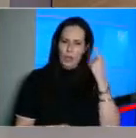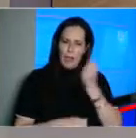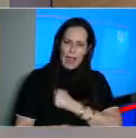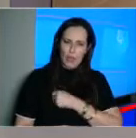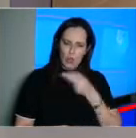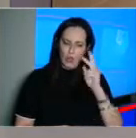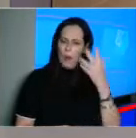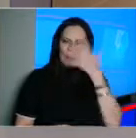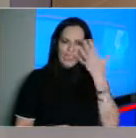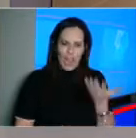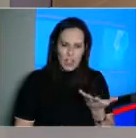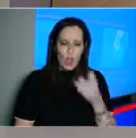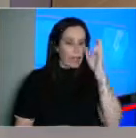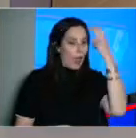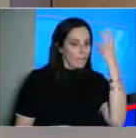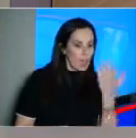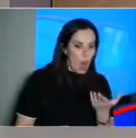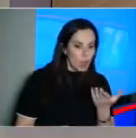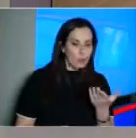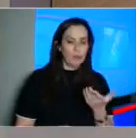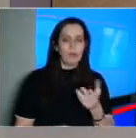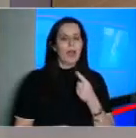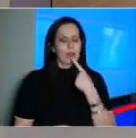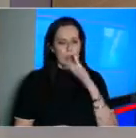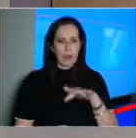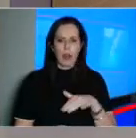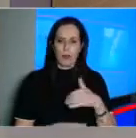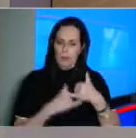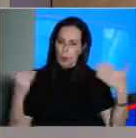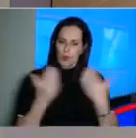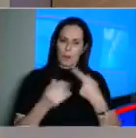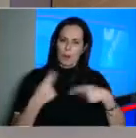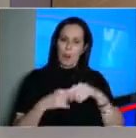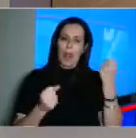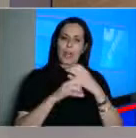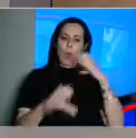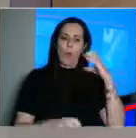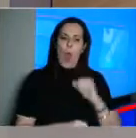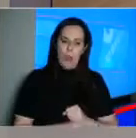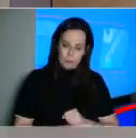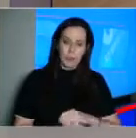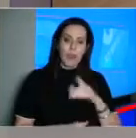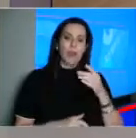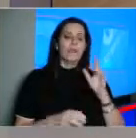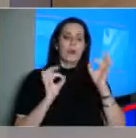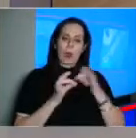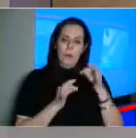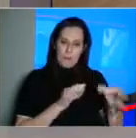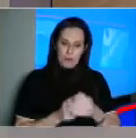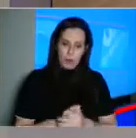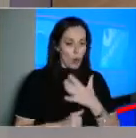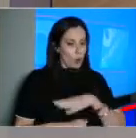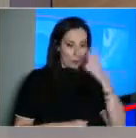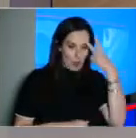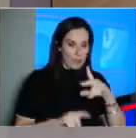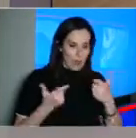חרדיות יותר, מזרחיות, ערביות? נדבר על הפיתוחים והחדשנות בתחום התחבורה הציבורית, בעיקר בפריפריה. רוצים